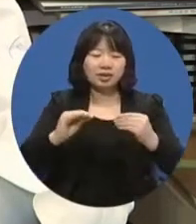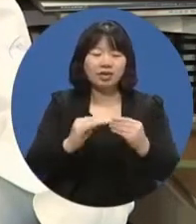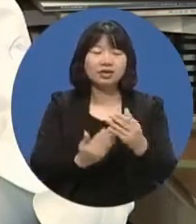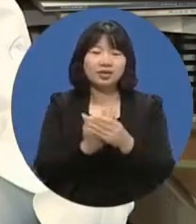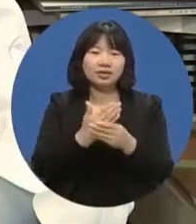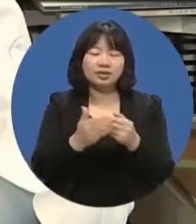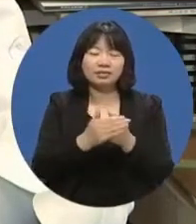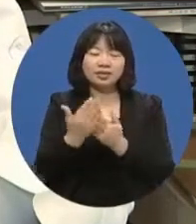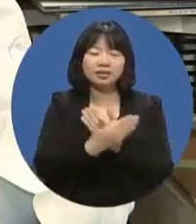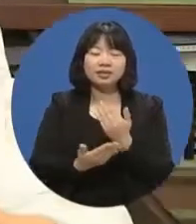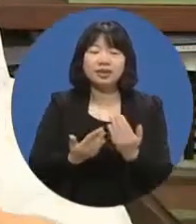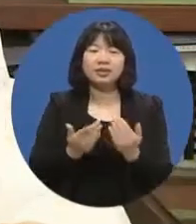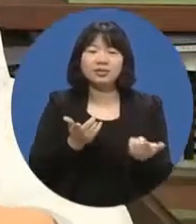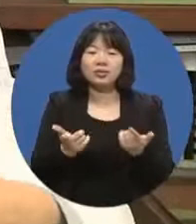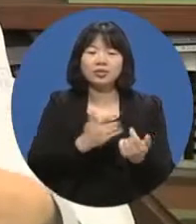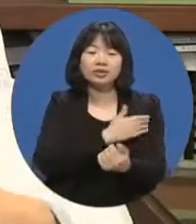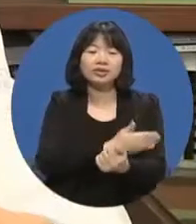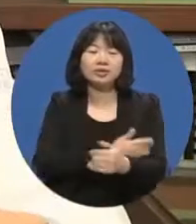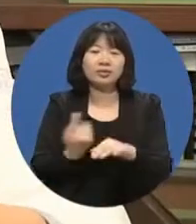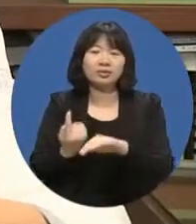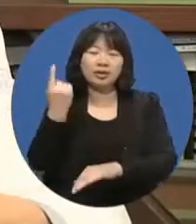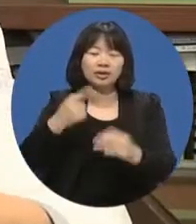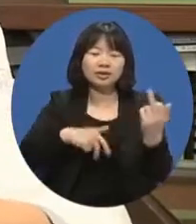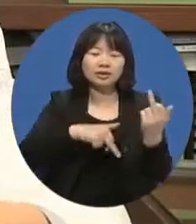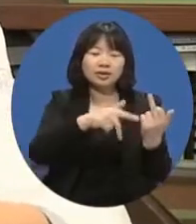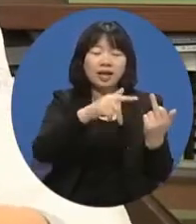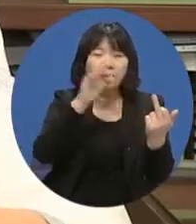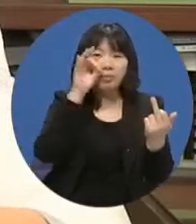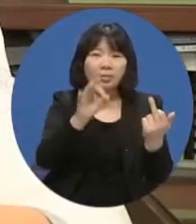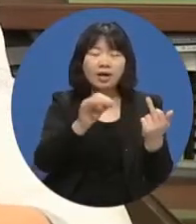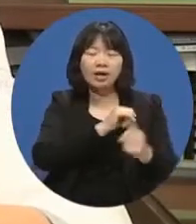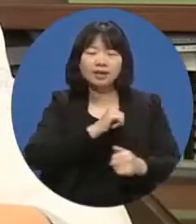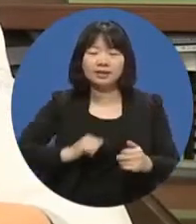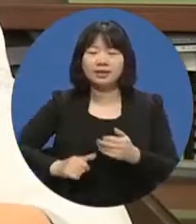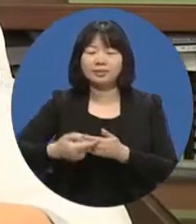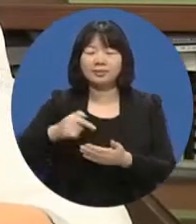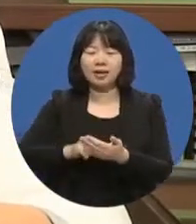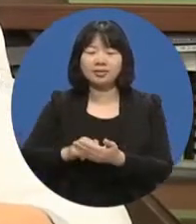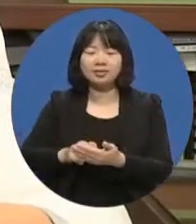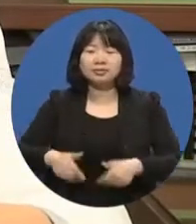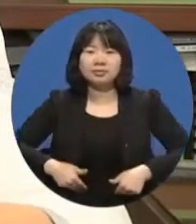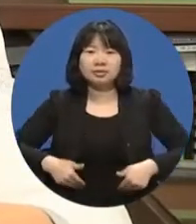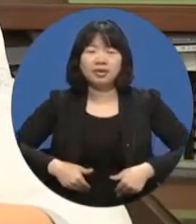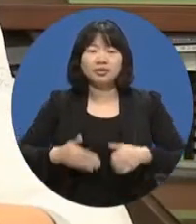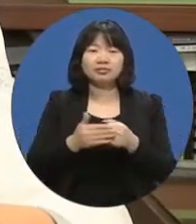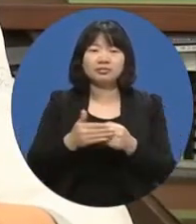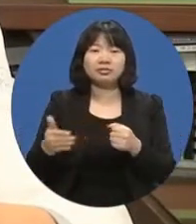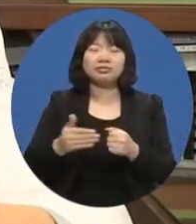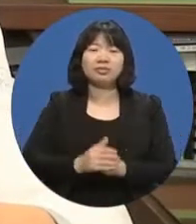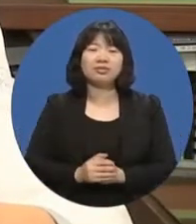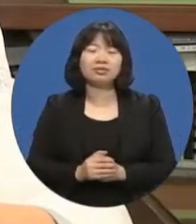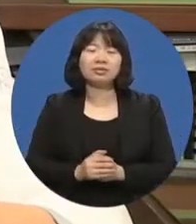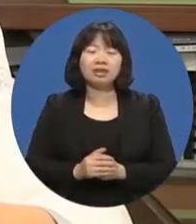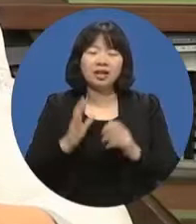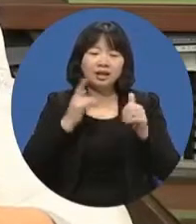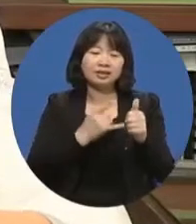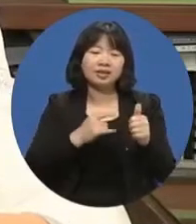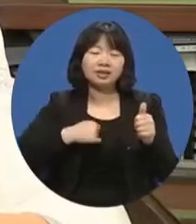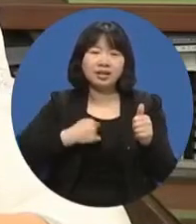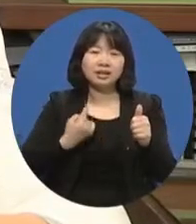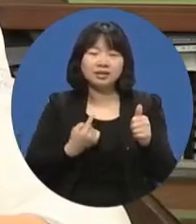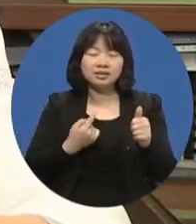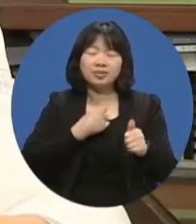조절 능력이 좋아지고요. 등산이란 활동 자체가 조금 인내심을 요구하는 활동이기 때문에 아이가